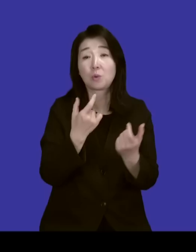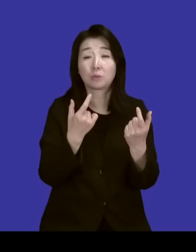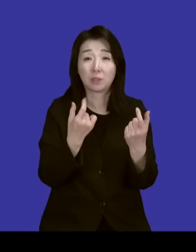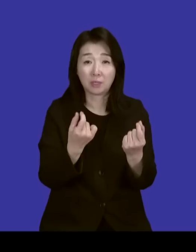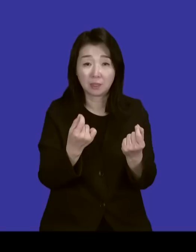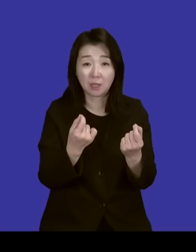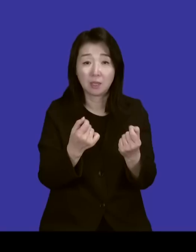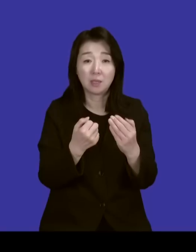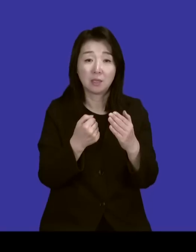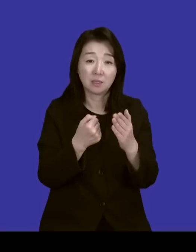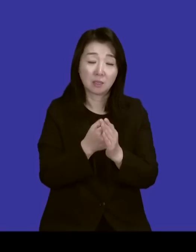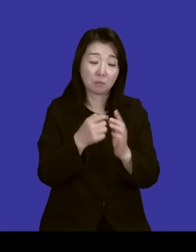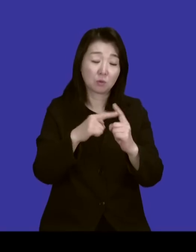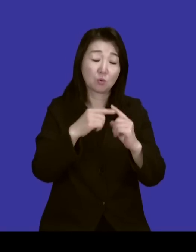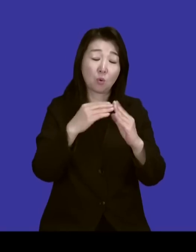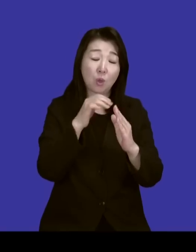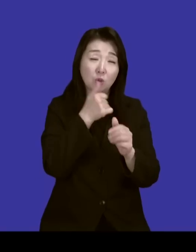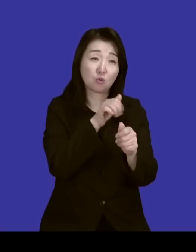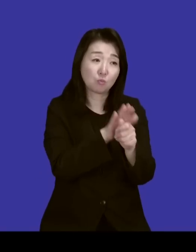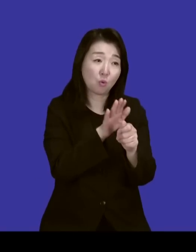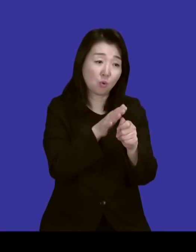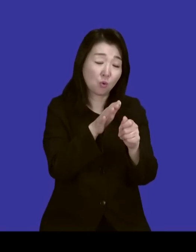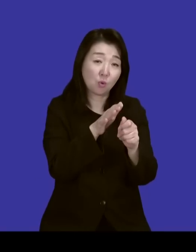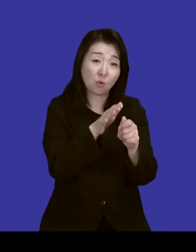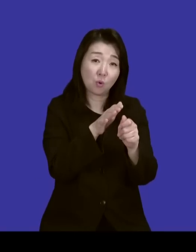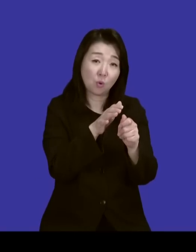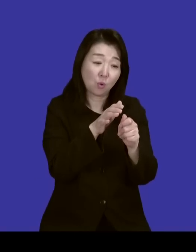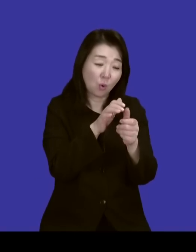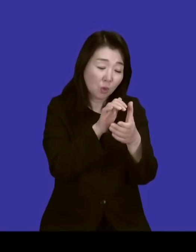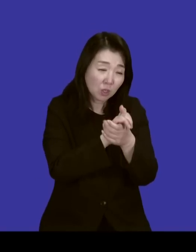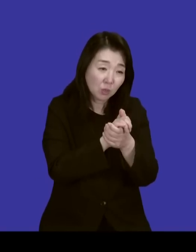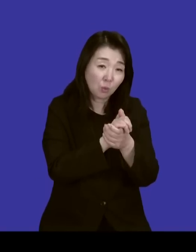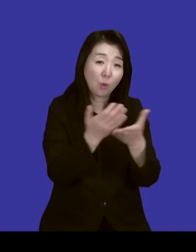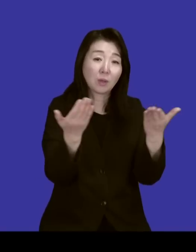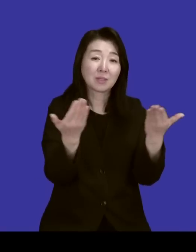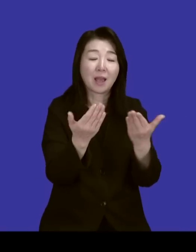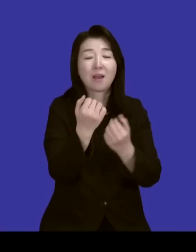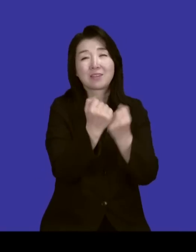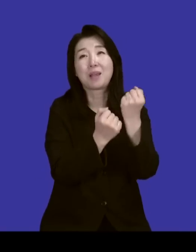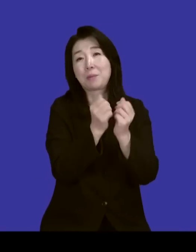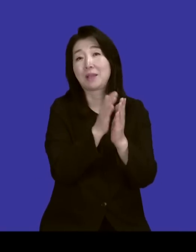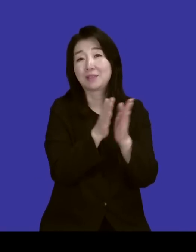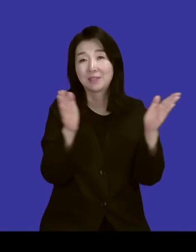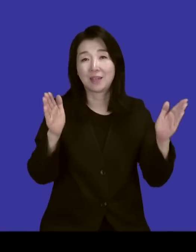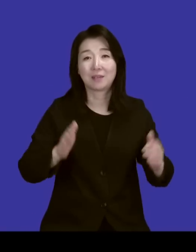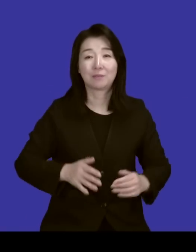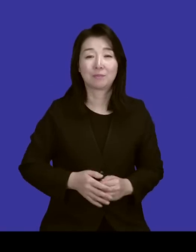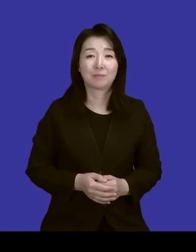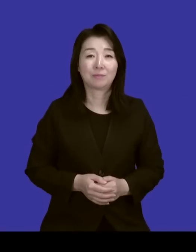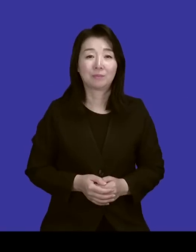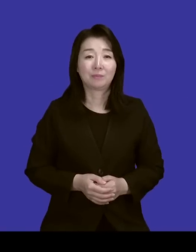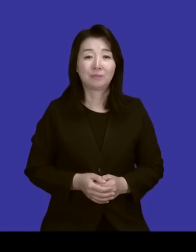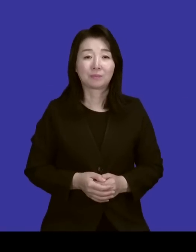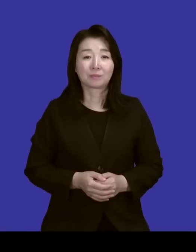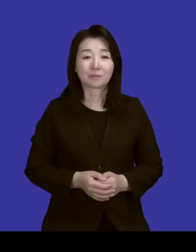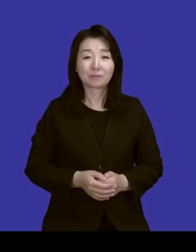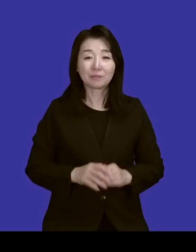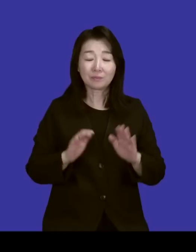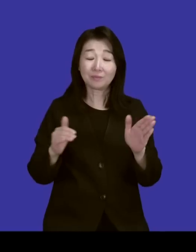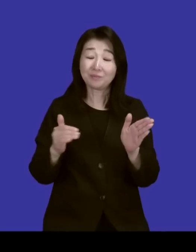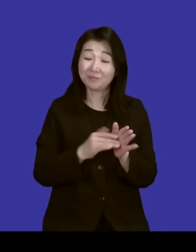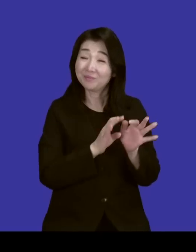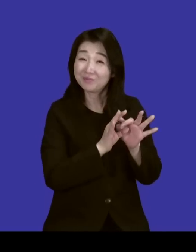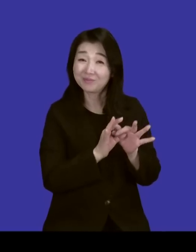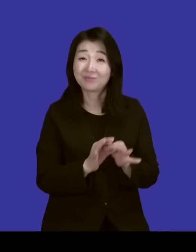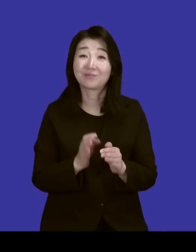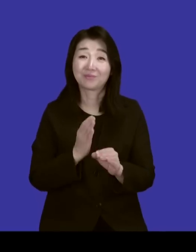그래서 교회 내 중보기도 사역 세미나를 그때부터 시작을 했거든요. 예. 네, 그래서 지금까지 계속하고